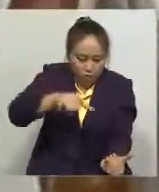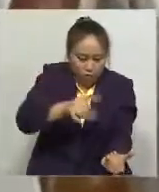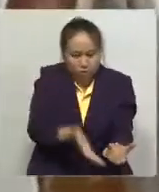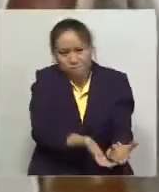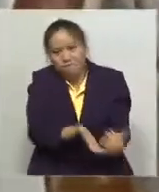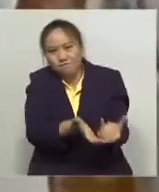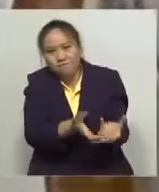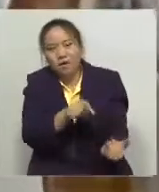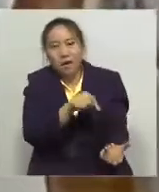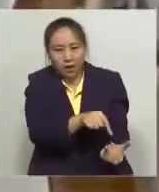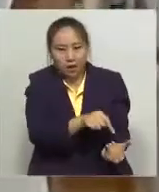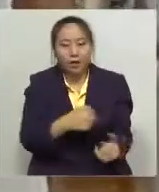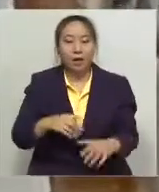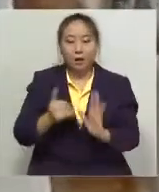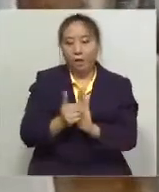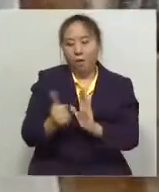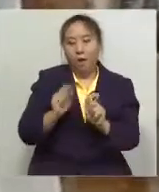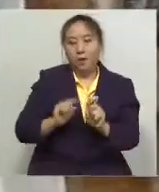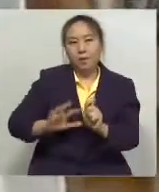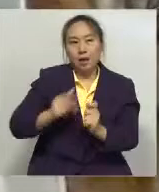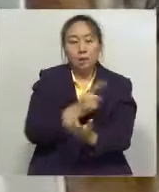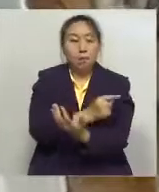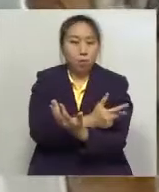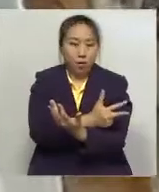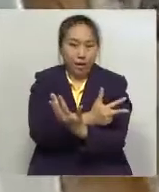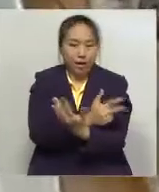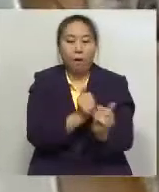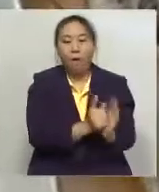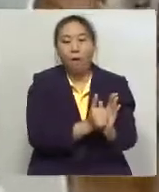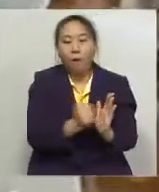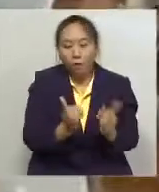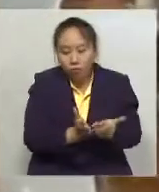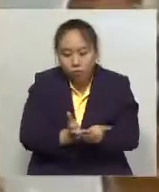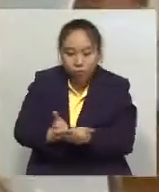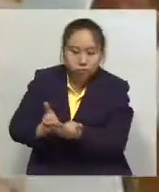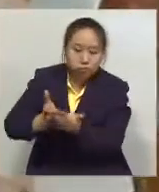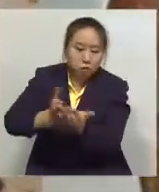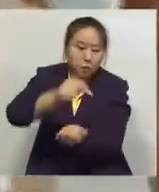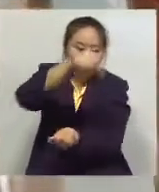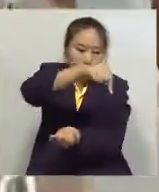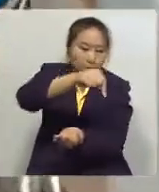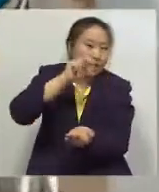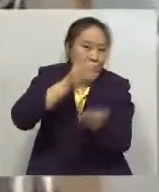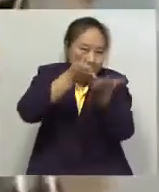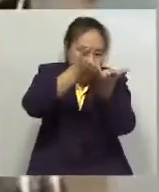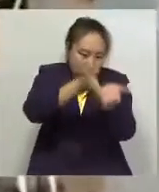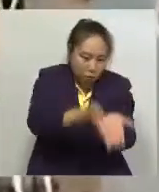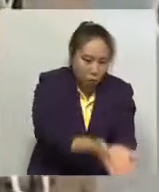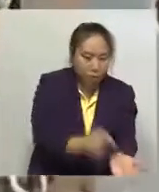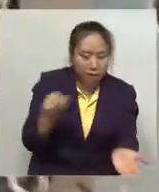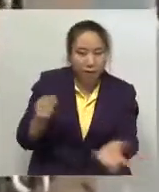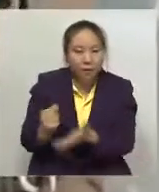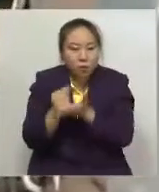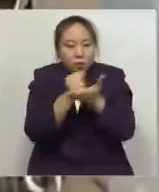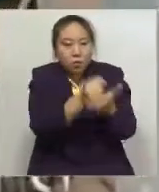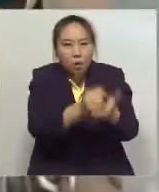ท่าเทียบเรือศูนย์วิจัยตำบลวิชิตอำเภอเมืองจังหวัดภูเก็ตไปยังจุดที่เรือฟีนิกซ์จมนะครับเพื่อจะปฏิบัติการในเรื่องของการกู้ร่